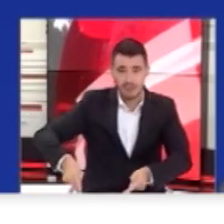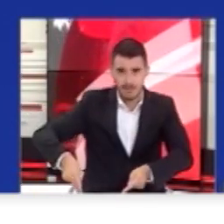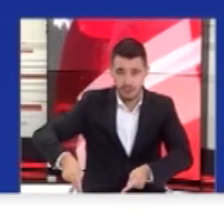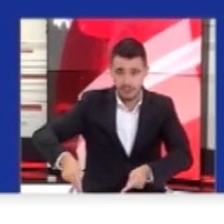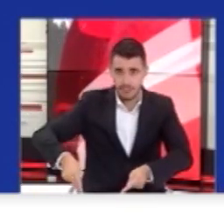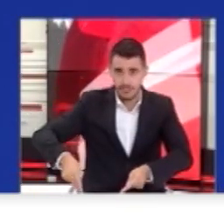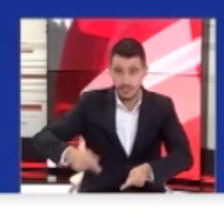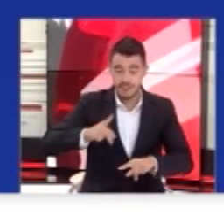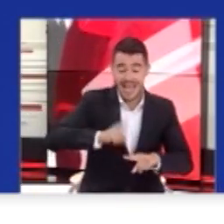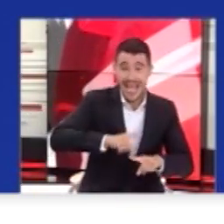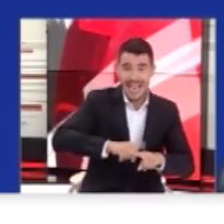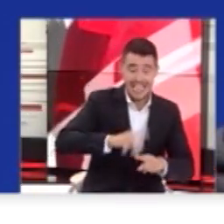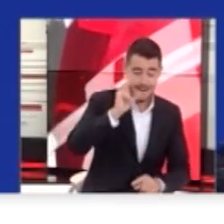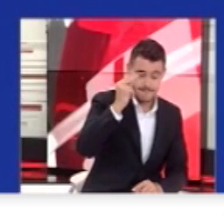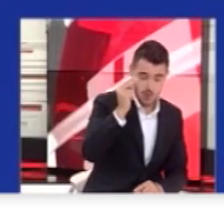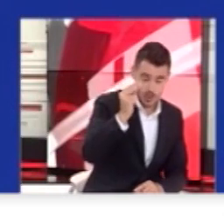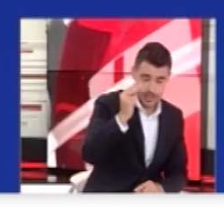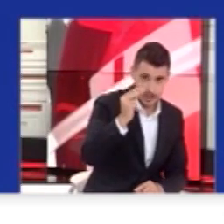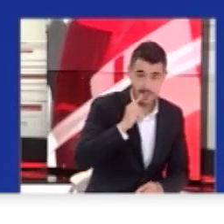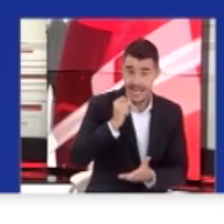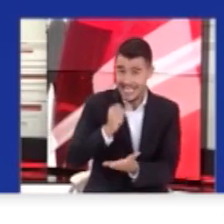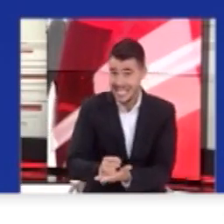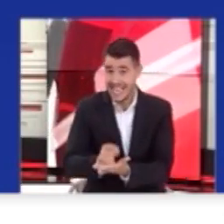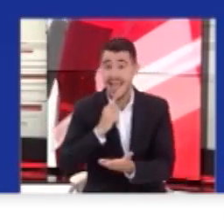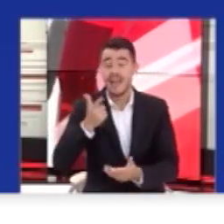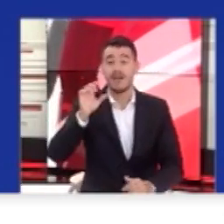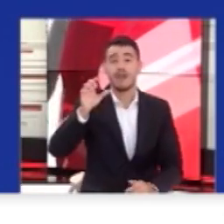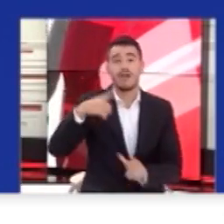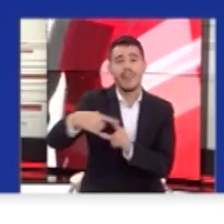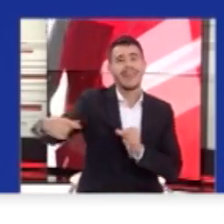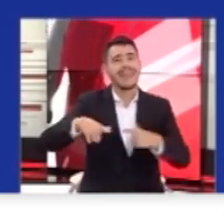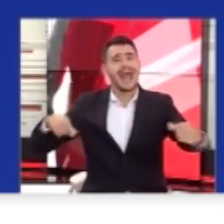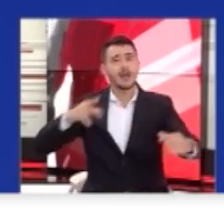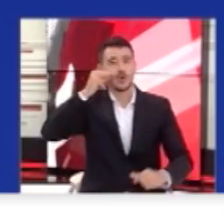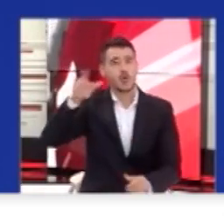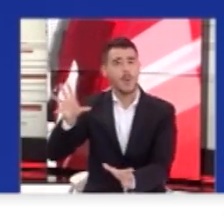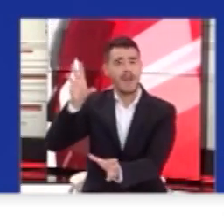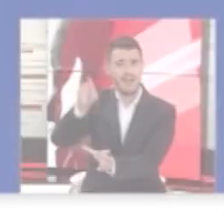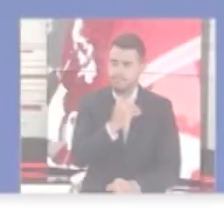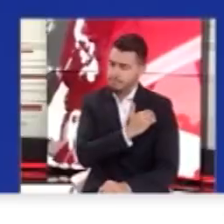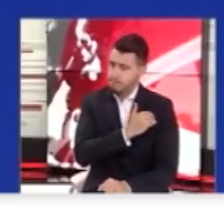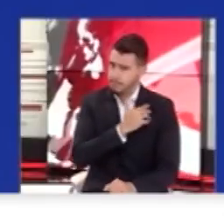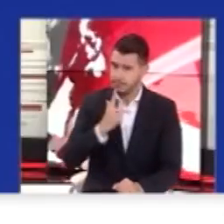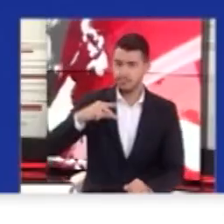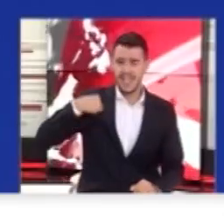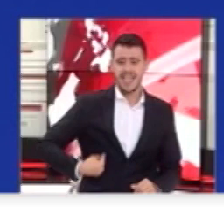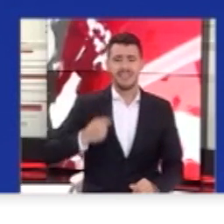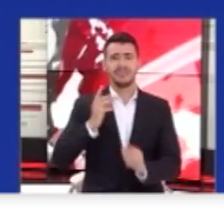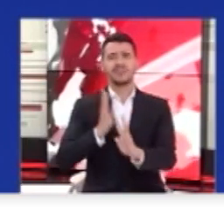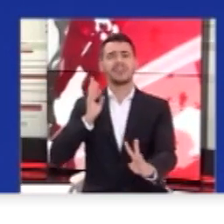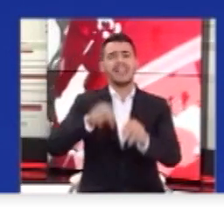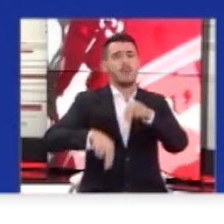ταυτόχρονα από την Ελληνική Βουλή και το πρωτόκολλο ένταξης στο ΝΑΤΟ, το ζήτημα του ΝΑΤΟ, κυρία Κοραή, έχει τελειώσει.